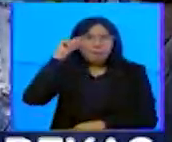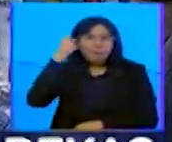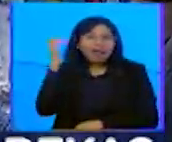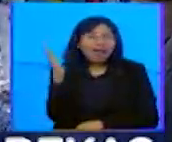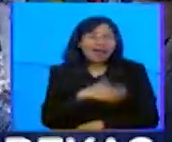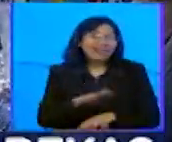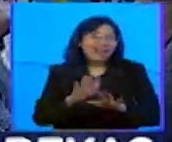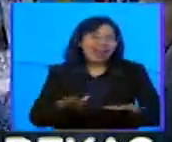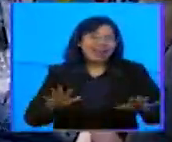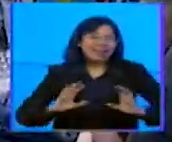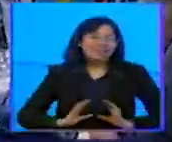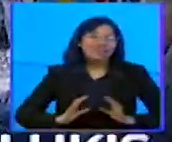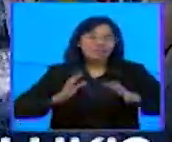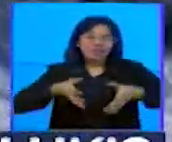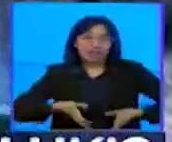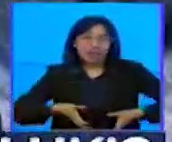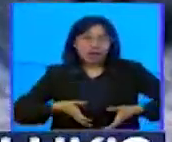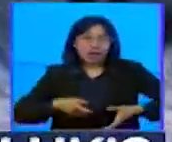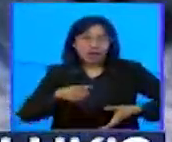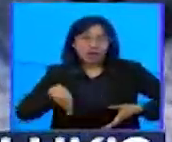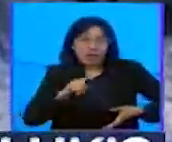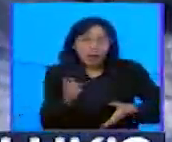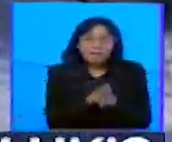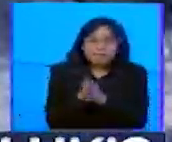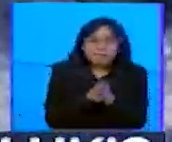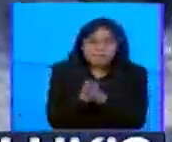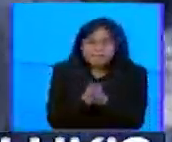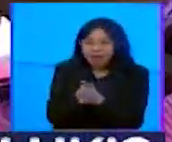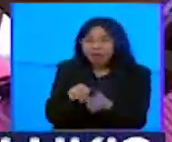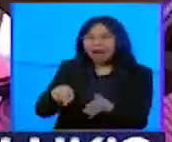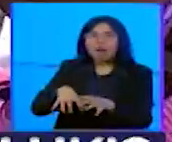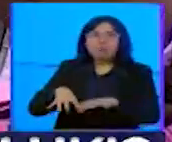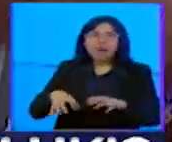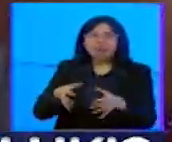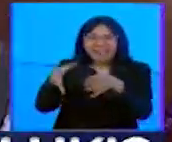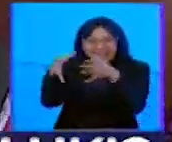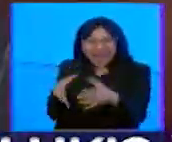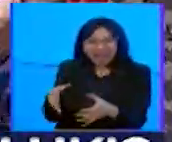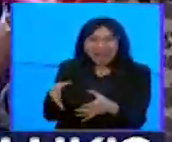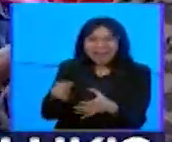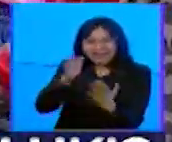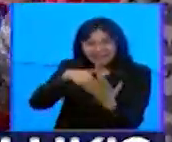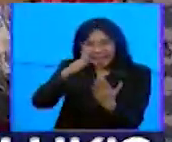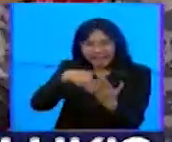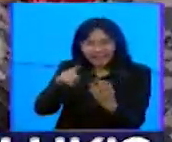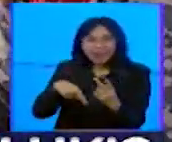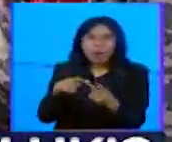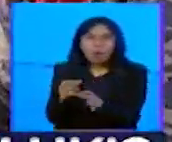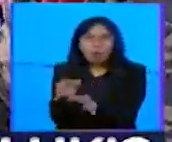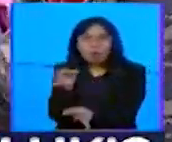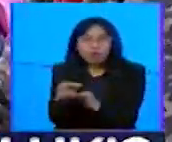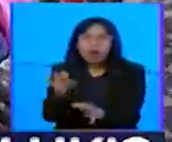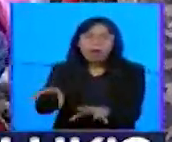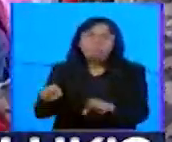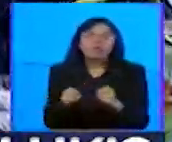Hari Anak Sedunia, mereka diajarkan untuk memanfaatkan barang bekas seperti kaleng cat bekas dan botol bekas. Barang bekas